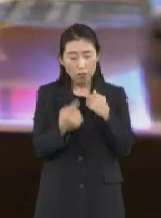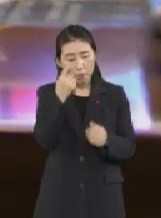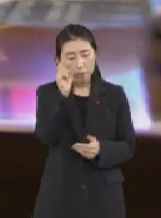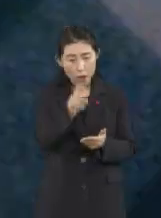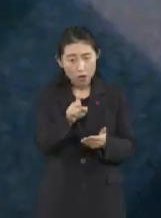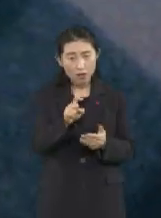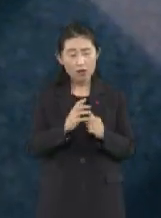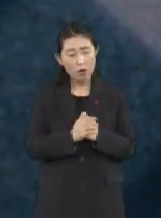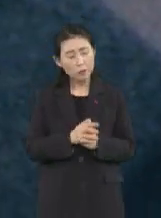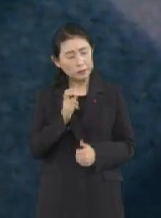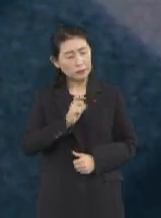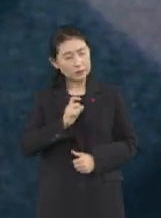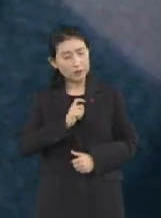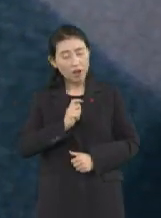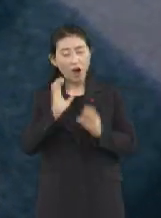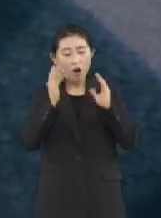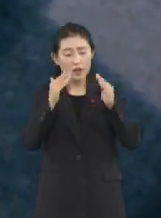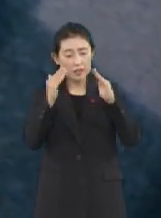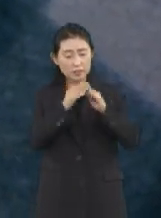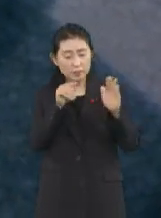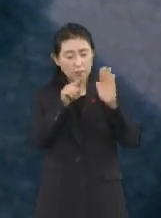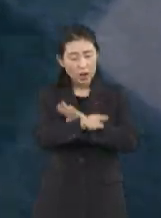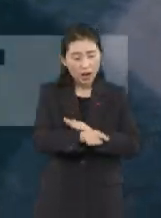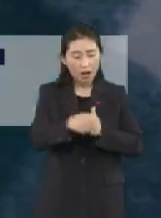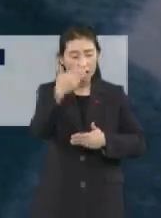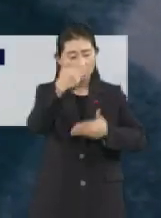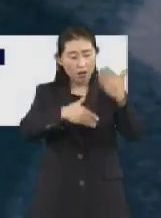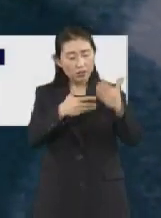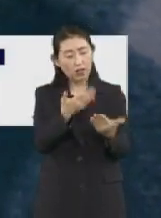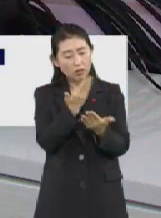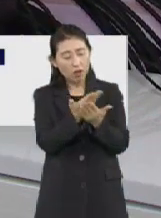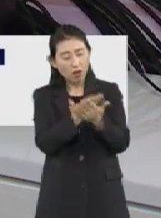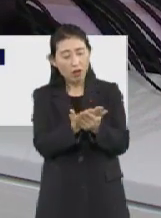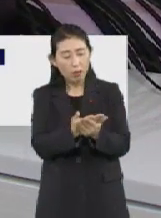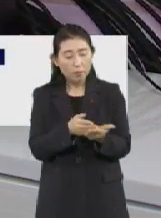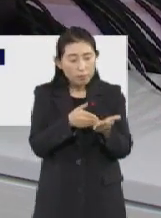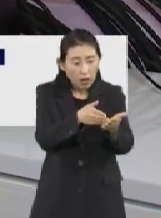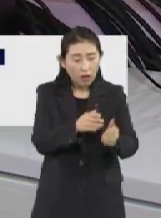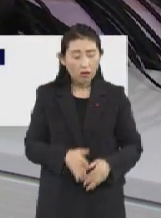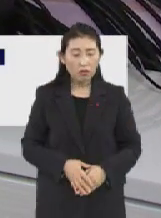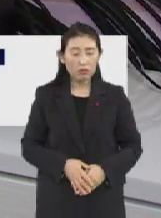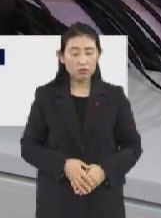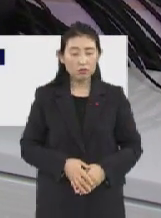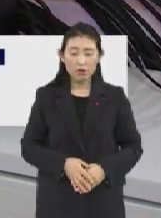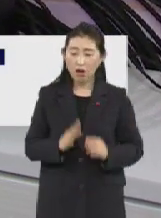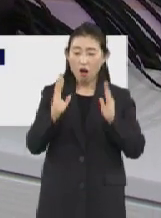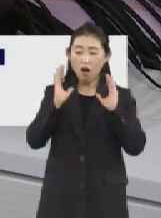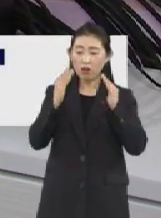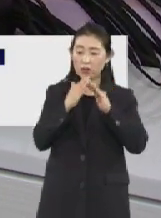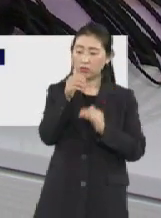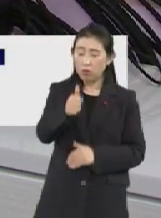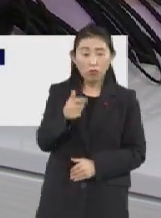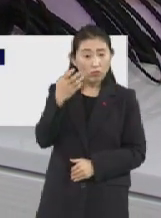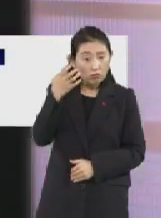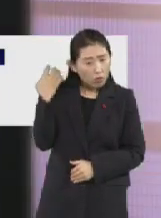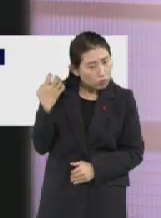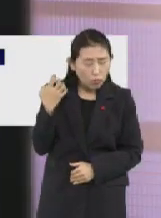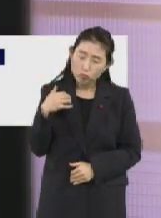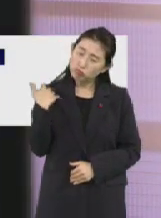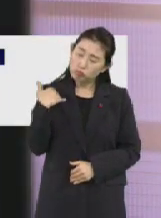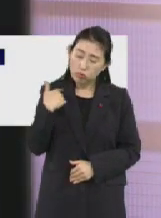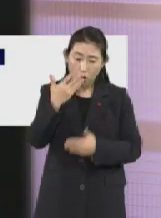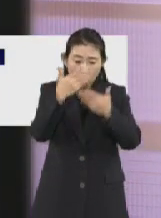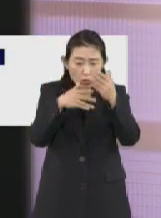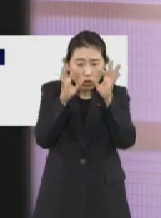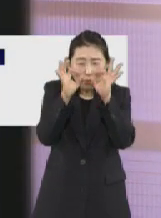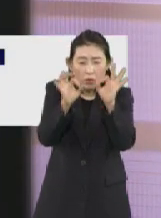하는 마음에 어린이집에 CCTV 열람을 요청했습니다. 처음에는 상처가 난 줄 몰랐다던 어린이집 원장은 본인이